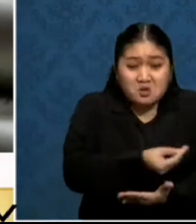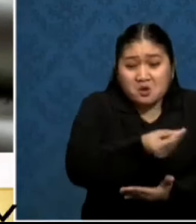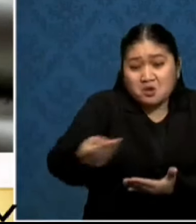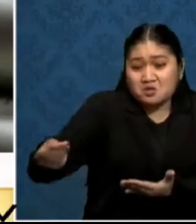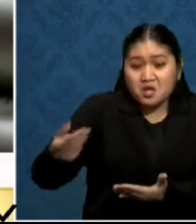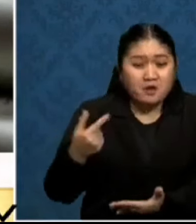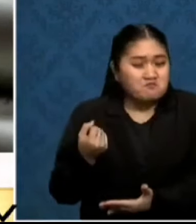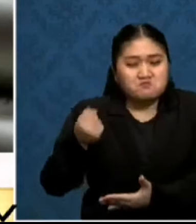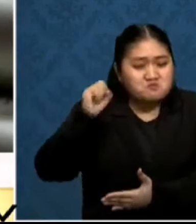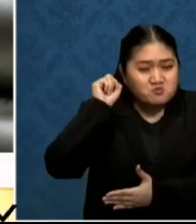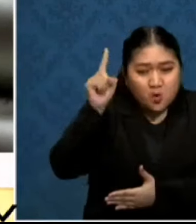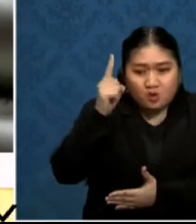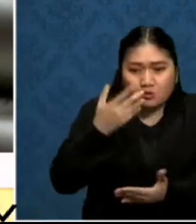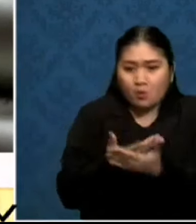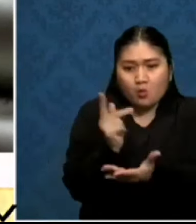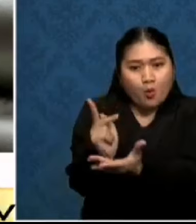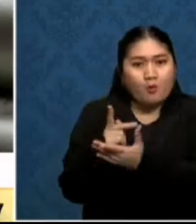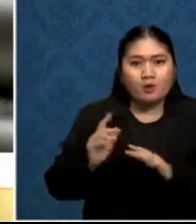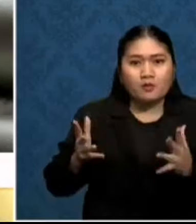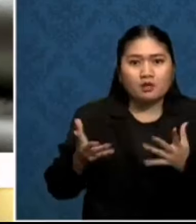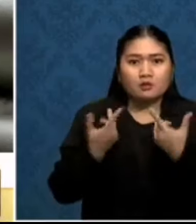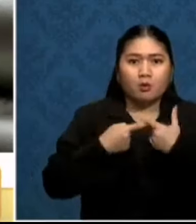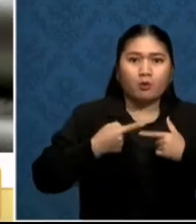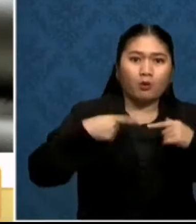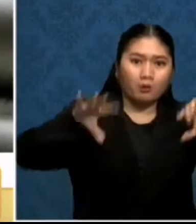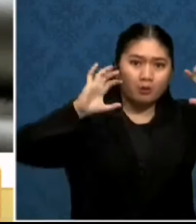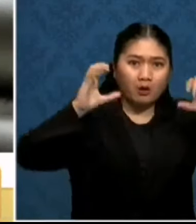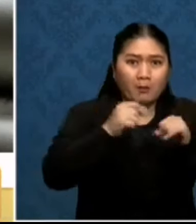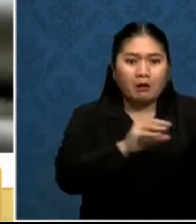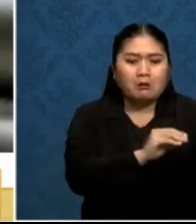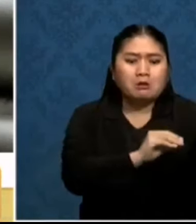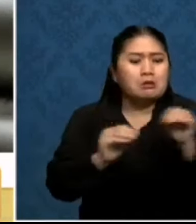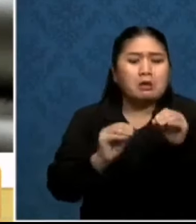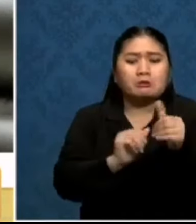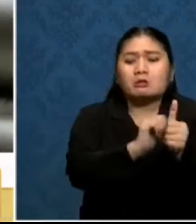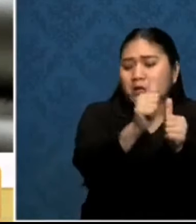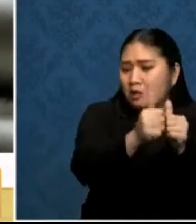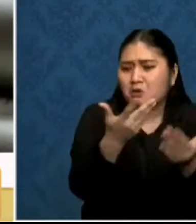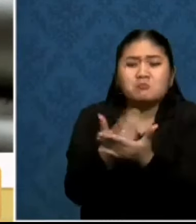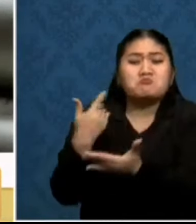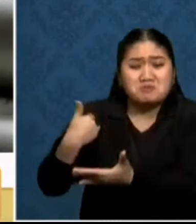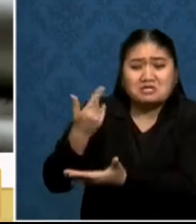รัฐบาลไม่กี่วันออกลายเลื่อนทันทีมีแต่